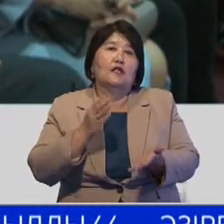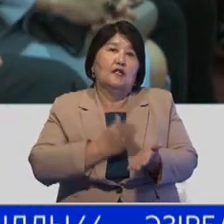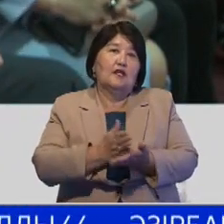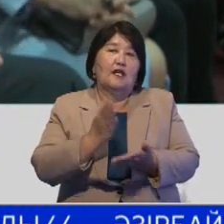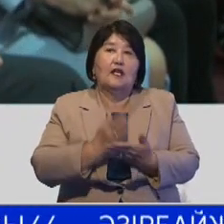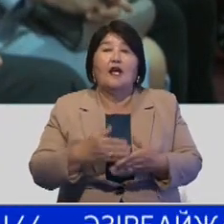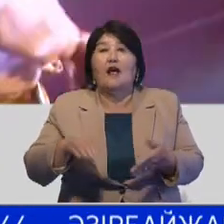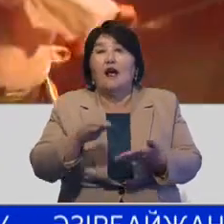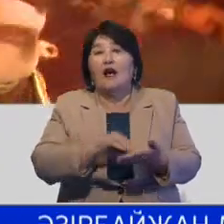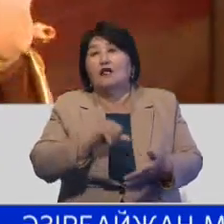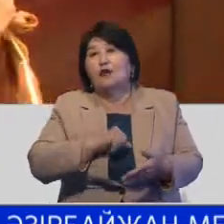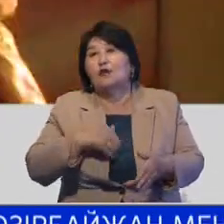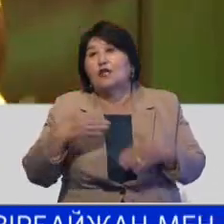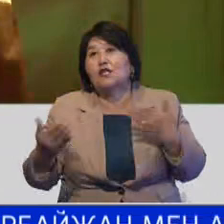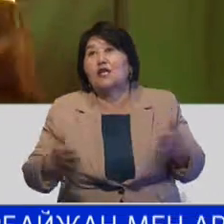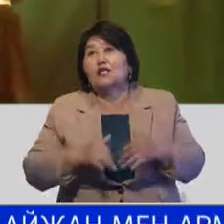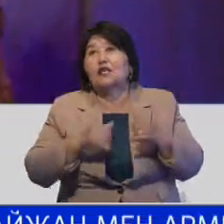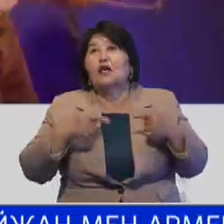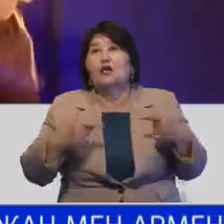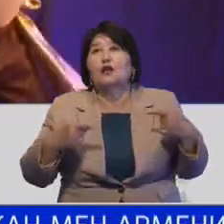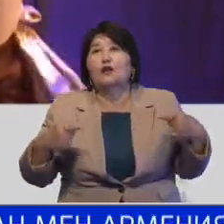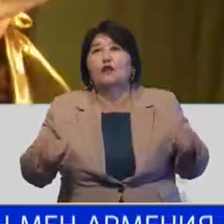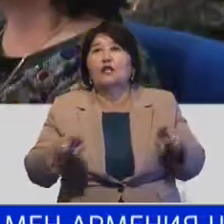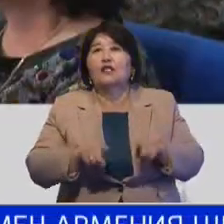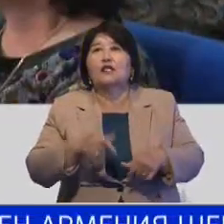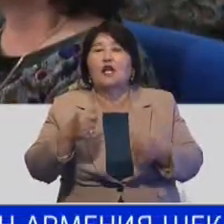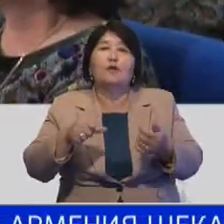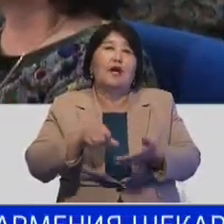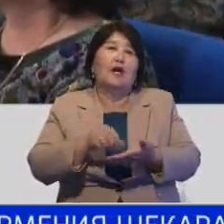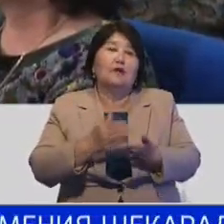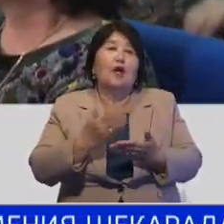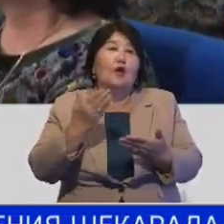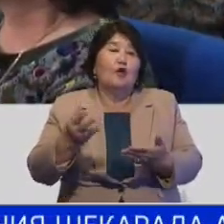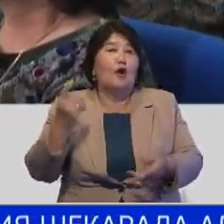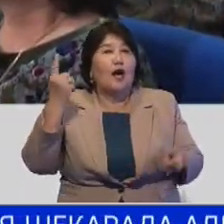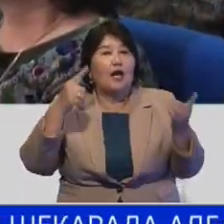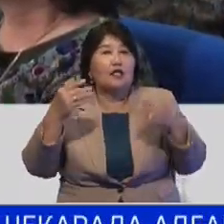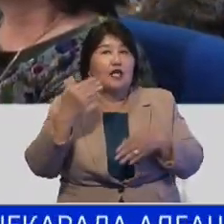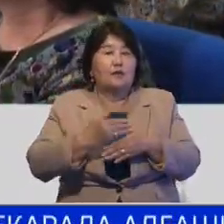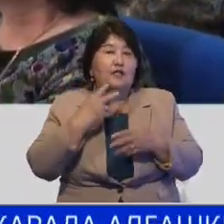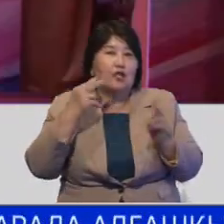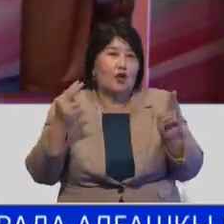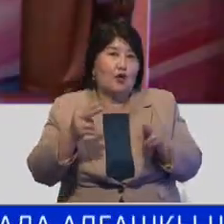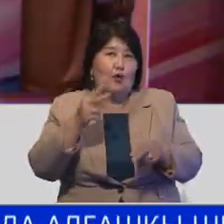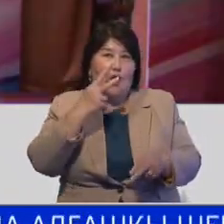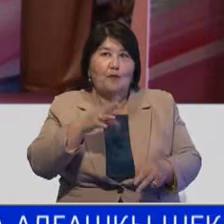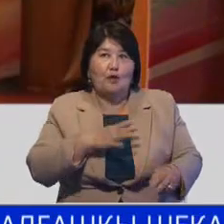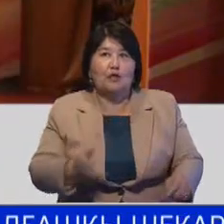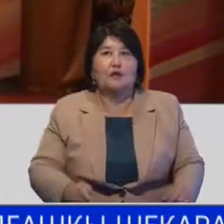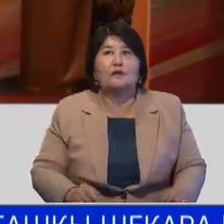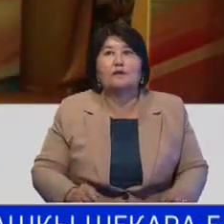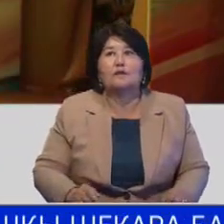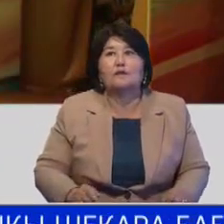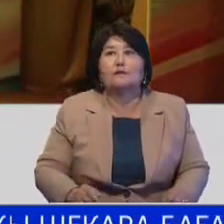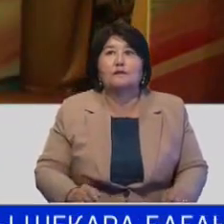келеді. Қайта өзін жан-жақты дамытып, түрлі қырларын байқап көруде. Оған шығармашылық кеште куә болдық.